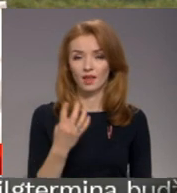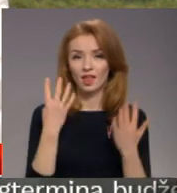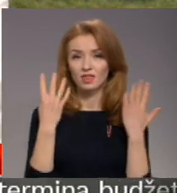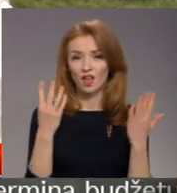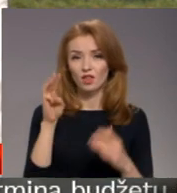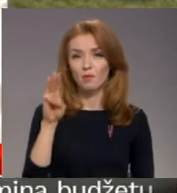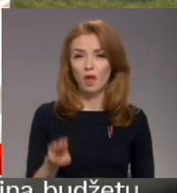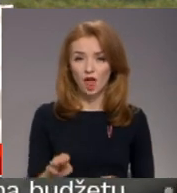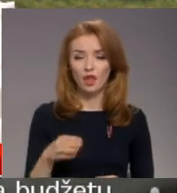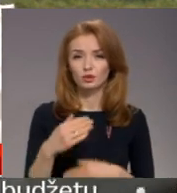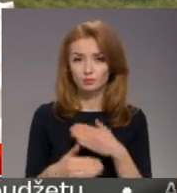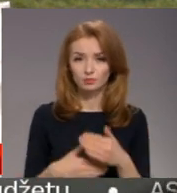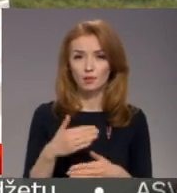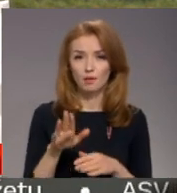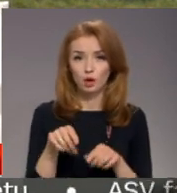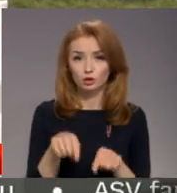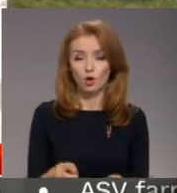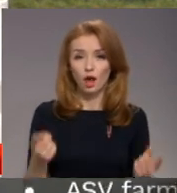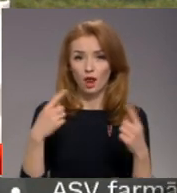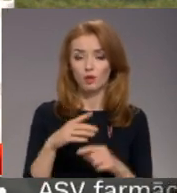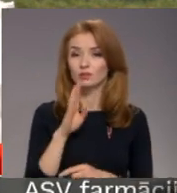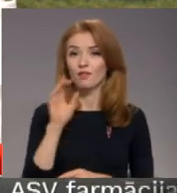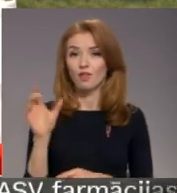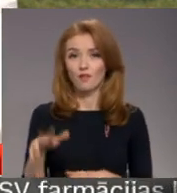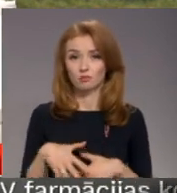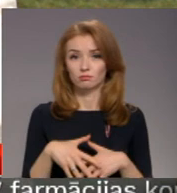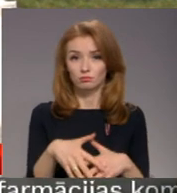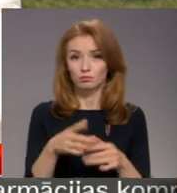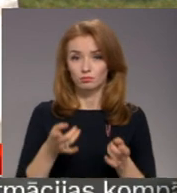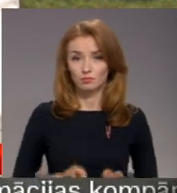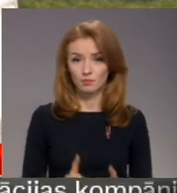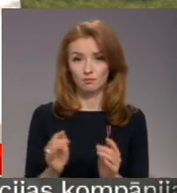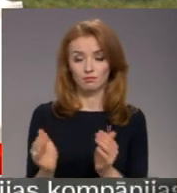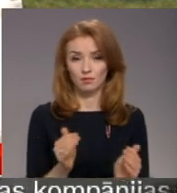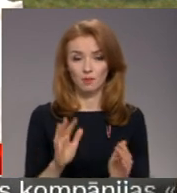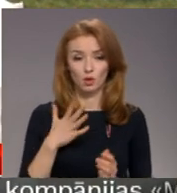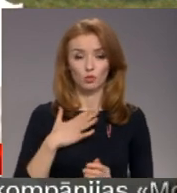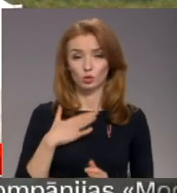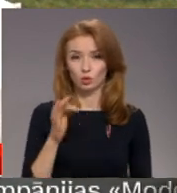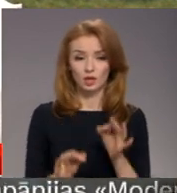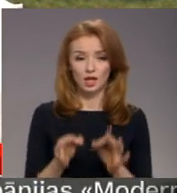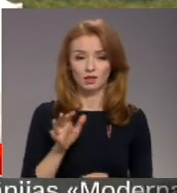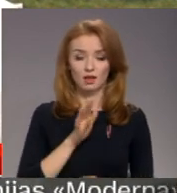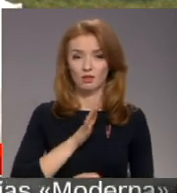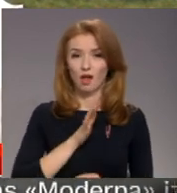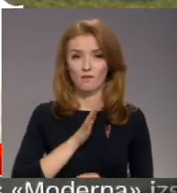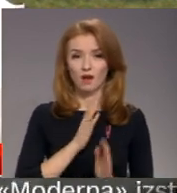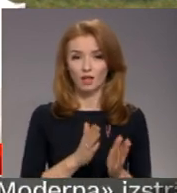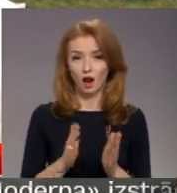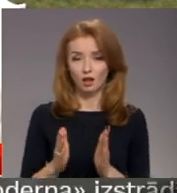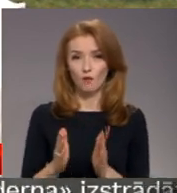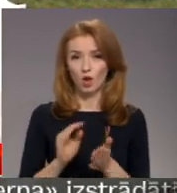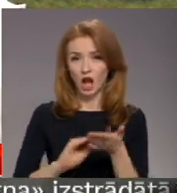9 mēneši. Pa šo laiku sieviete bērns piedzimis. Mūsu tiesa nevar sagatavot rakstisko